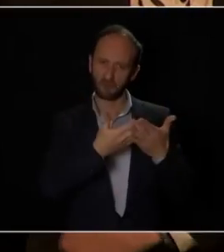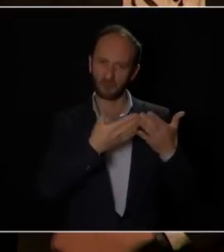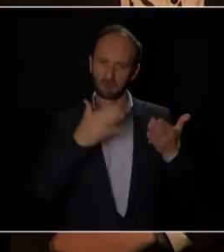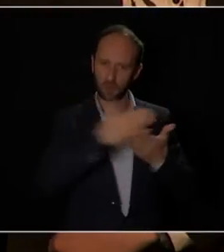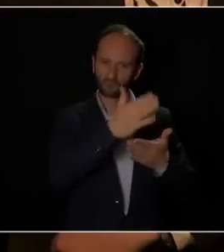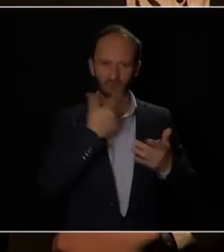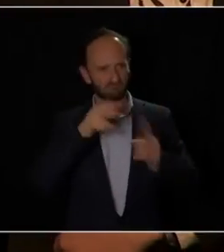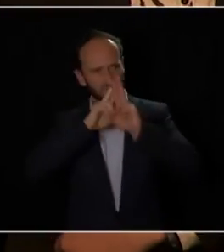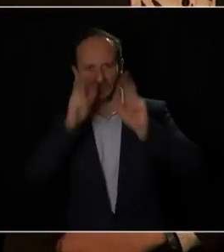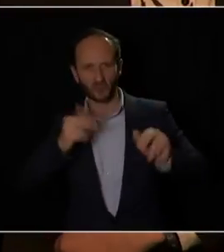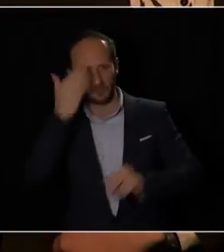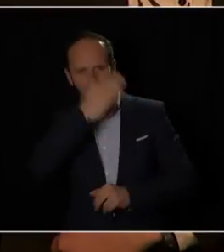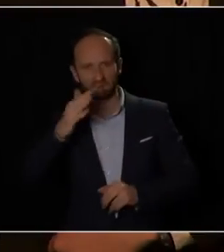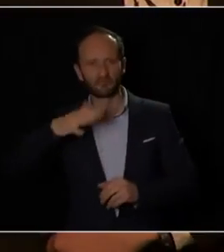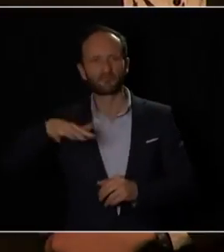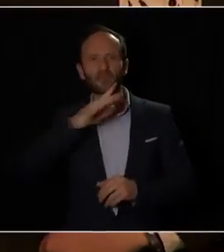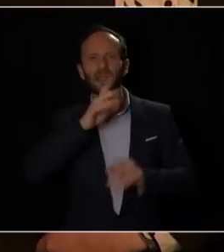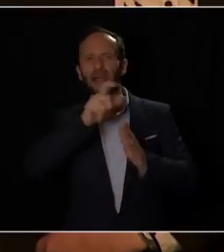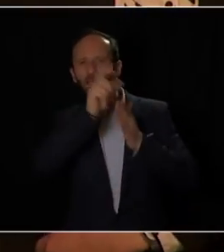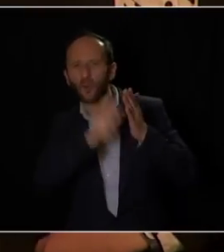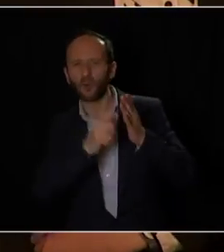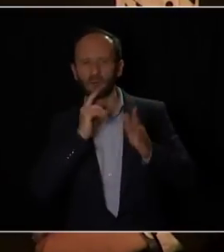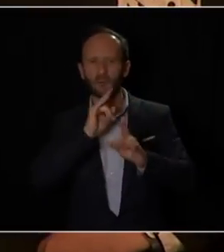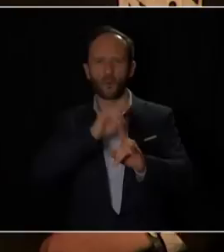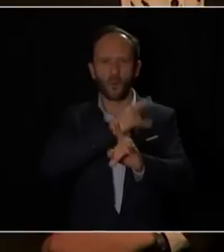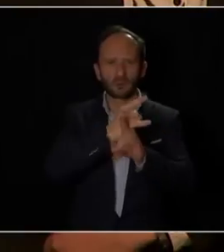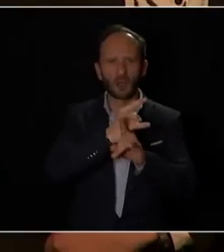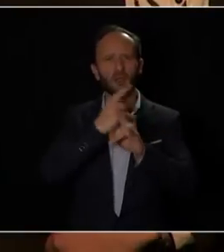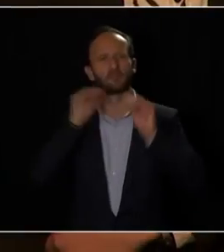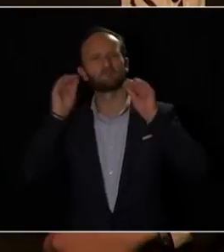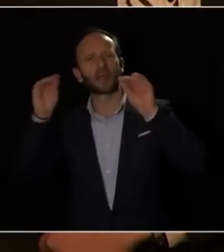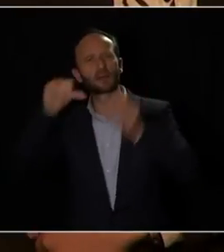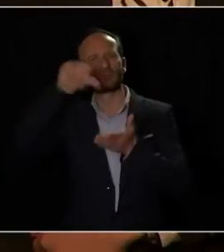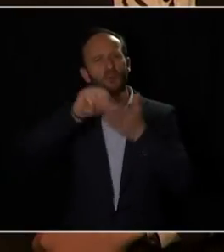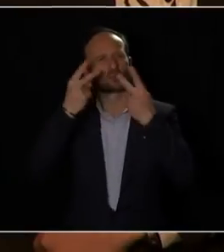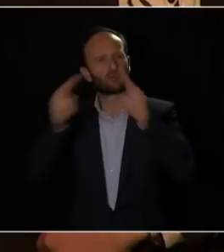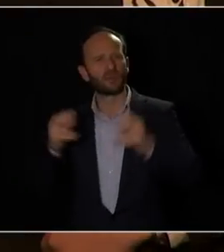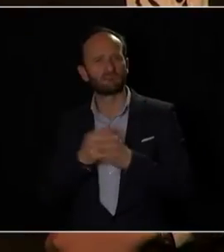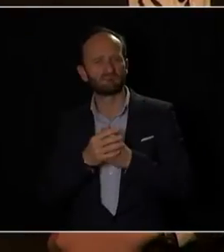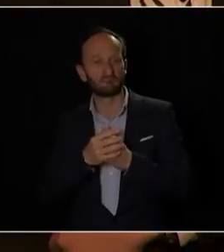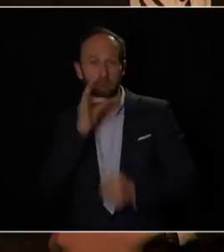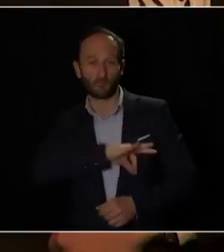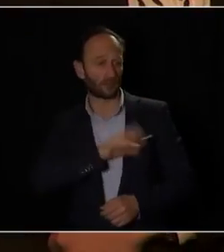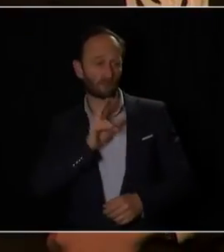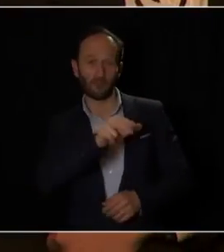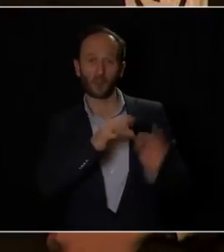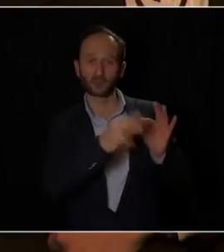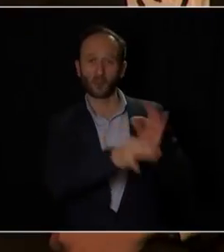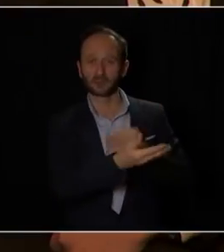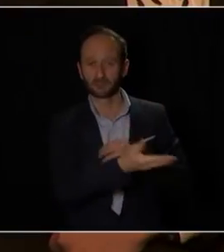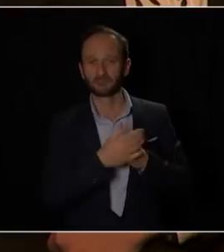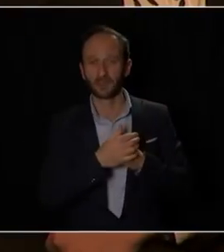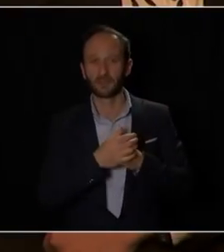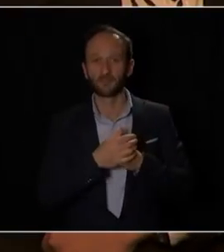Les restaurants, les hôtels, les commerces du centre-ville en seront les premiers bénéficiaires. Nous avons